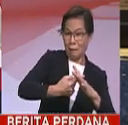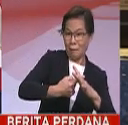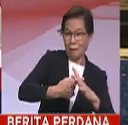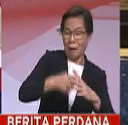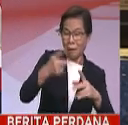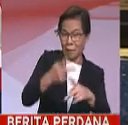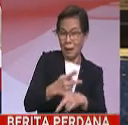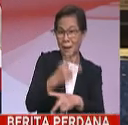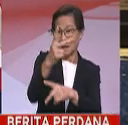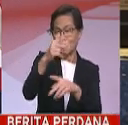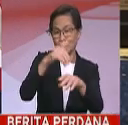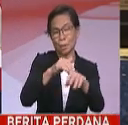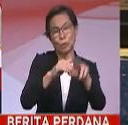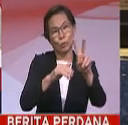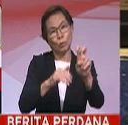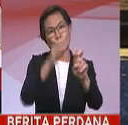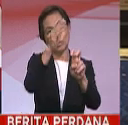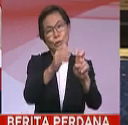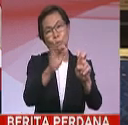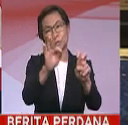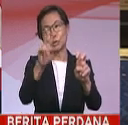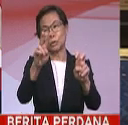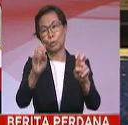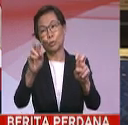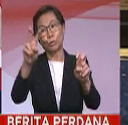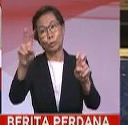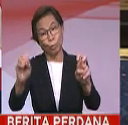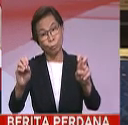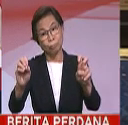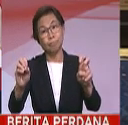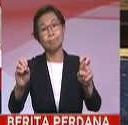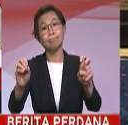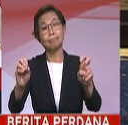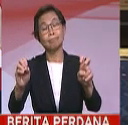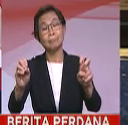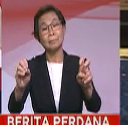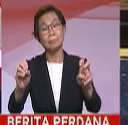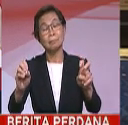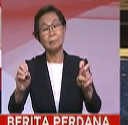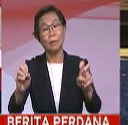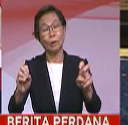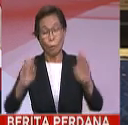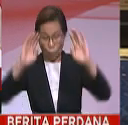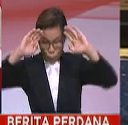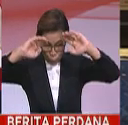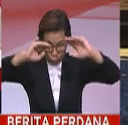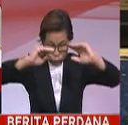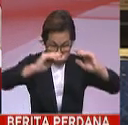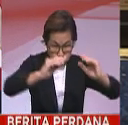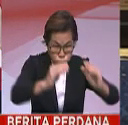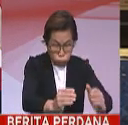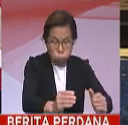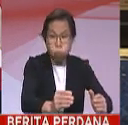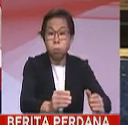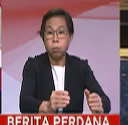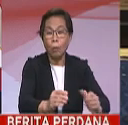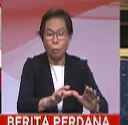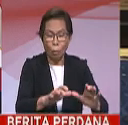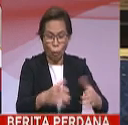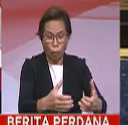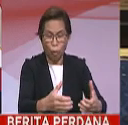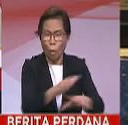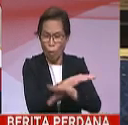ketiga pada 20 September 2020, kes-kes lebih tertumpu kepada